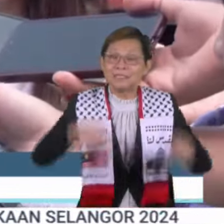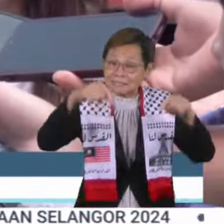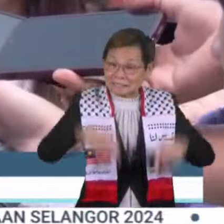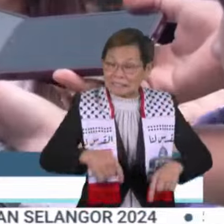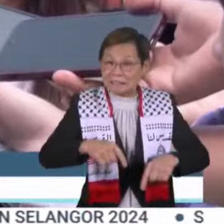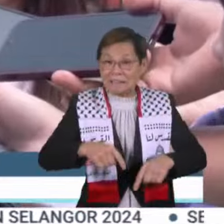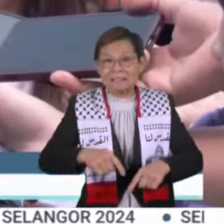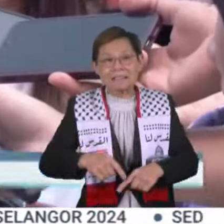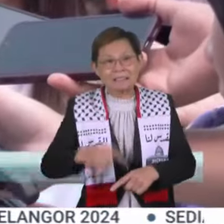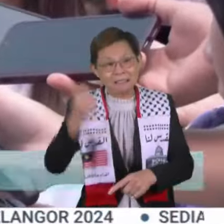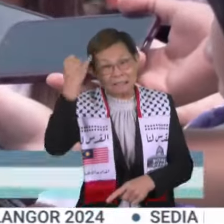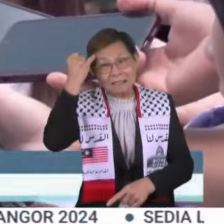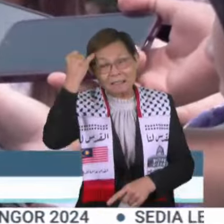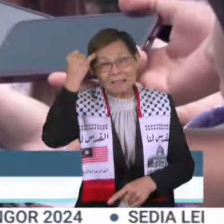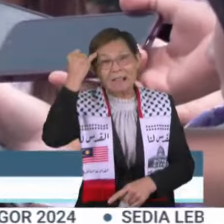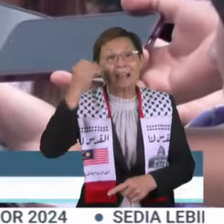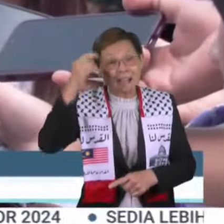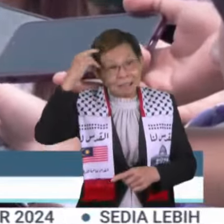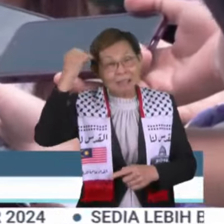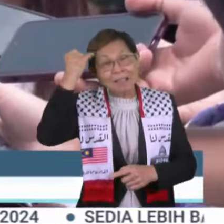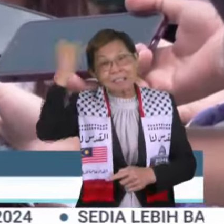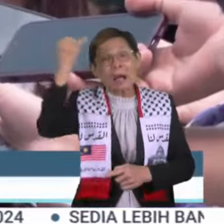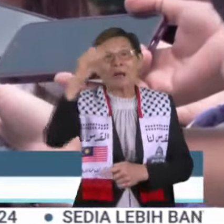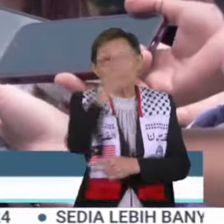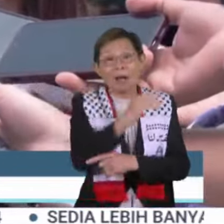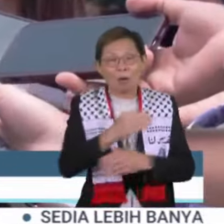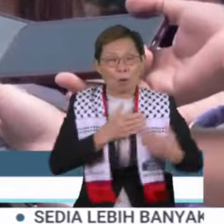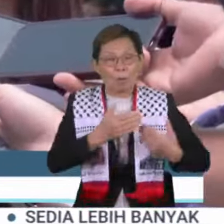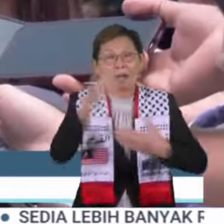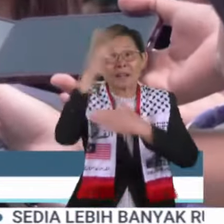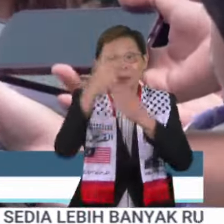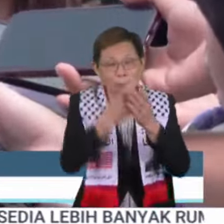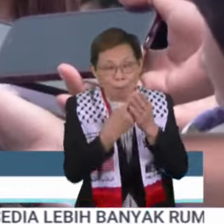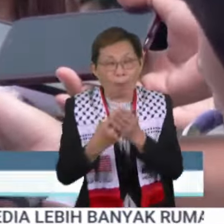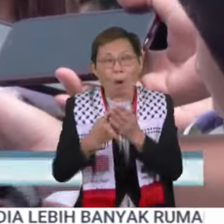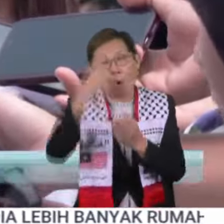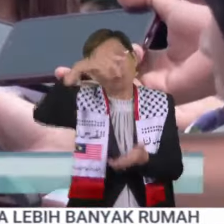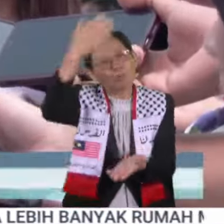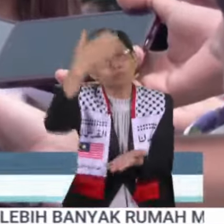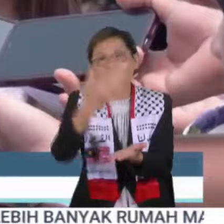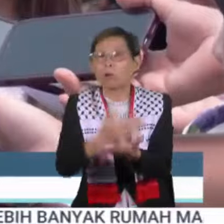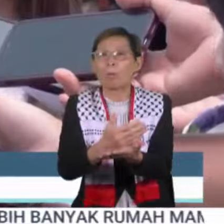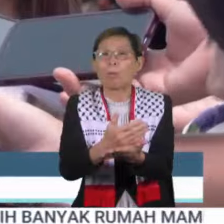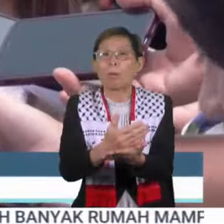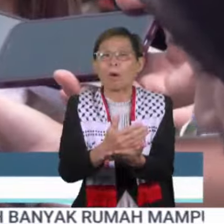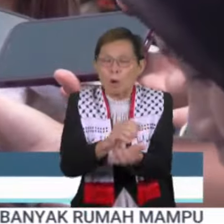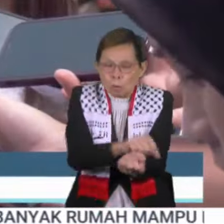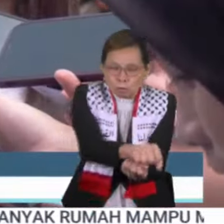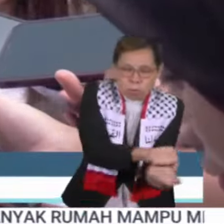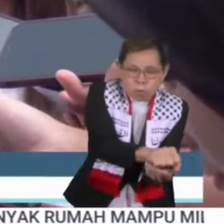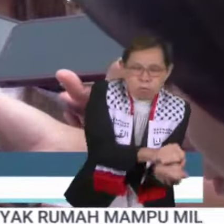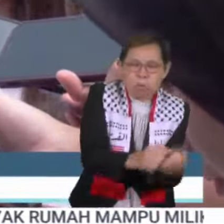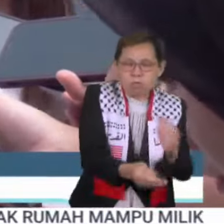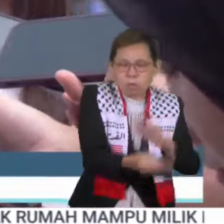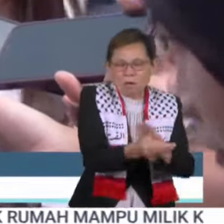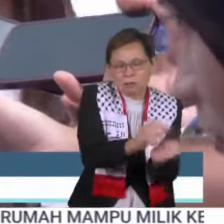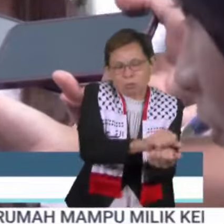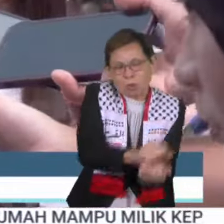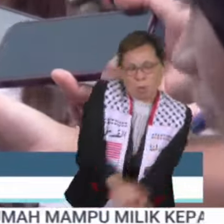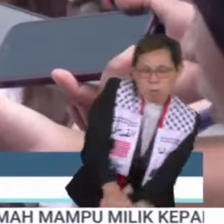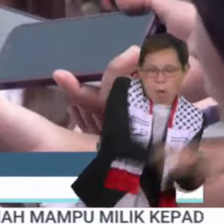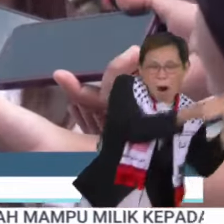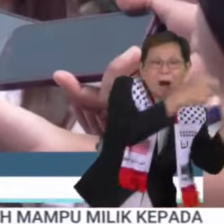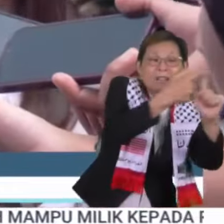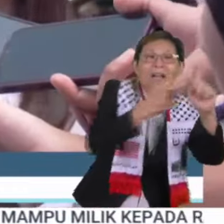Inilah iltizam dan komitmen Kerajaan Madani, Kerajaan Perpaduan untuk menghapuskan, mencuci rasuah dari bumi